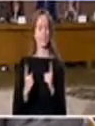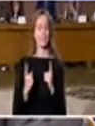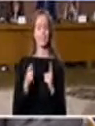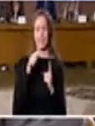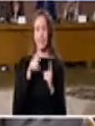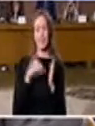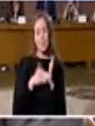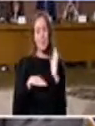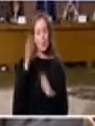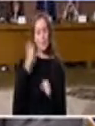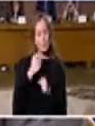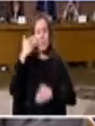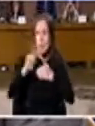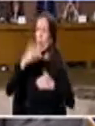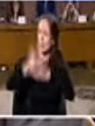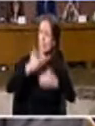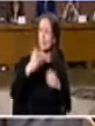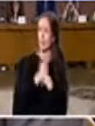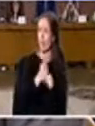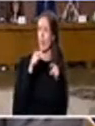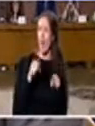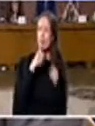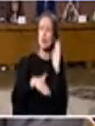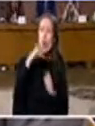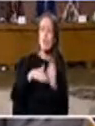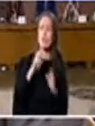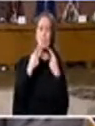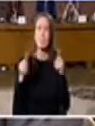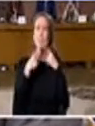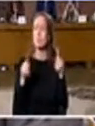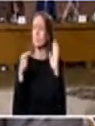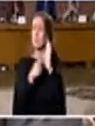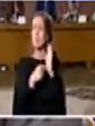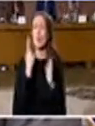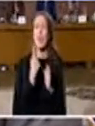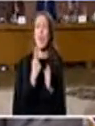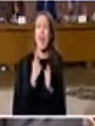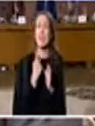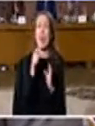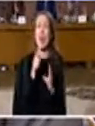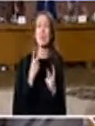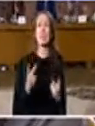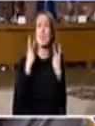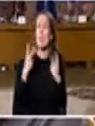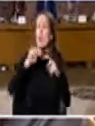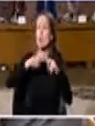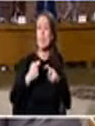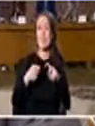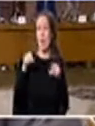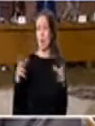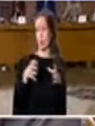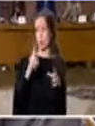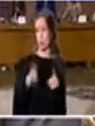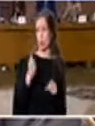treba predano i kontinuirano baviti i što češće je isticati kao jedan od osnovnih prioriteta u društvu.